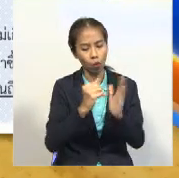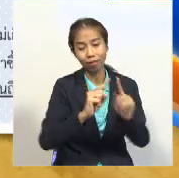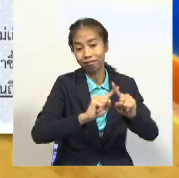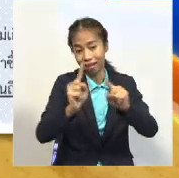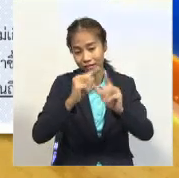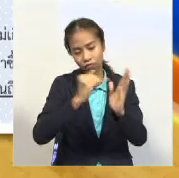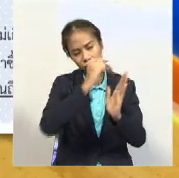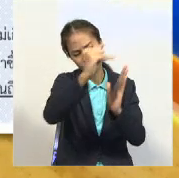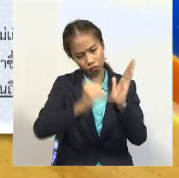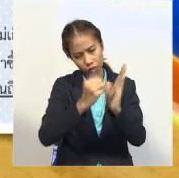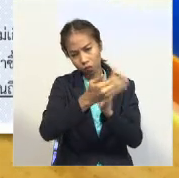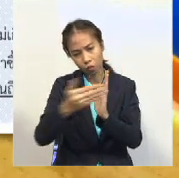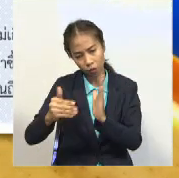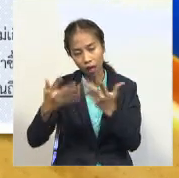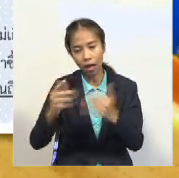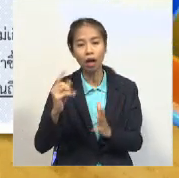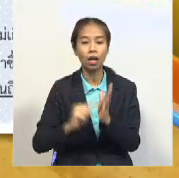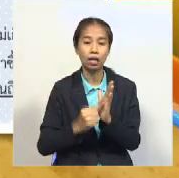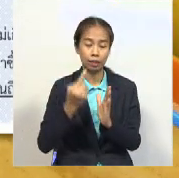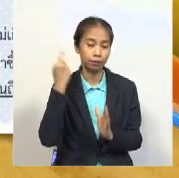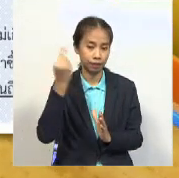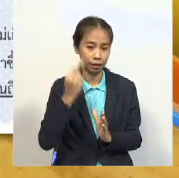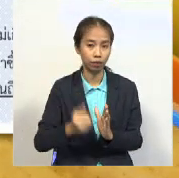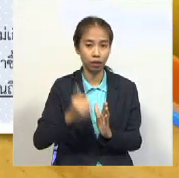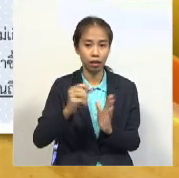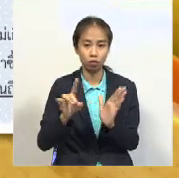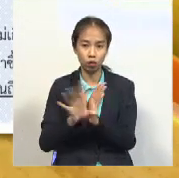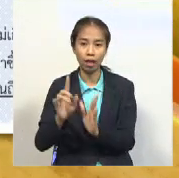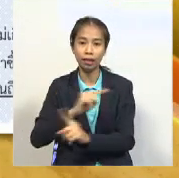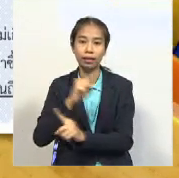27กันยายนไปจนถึง30พฤศจิกายน2562ค่ะ